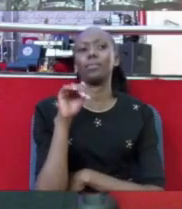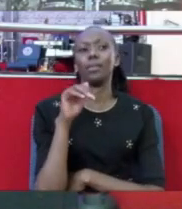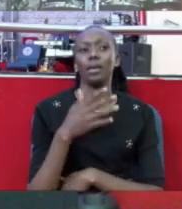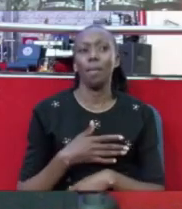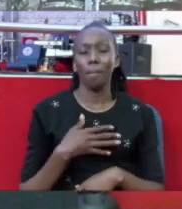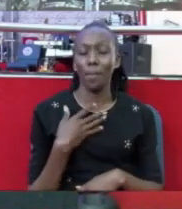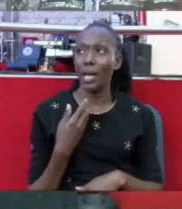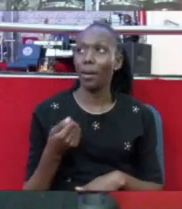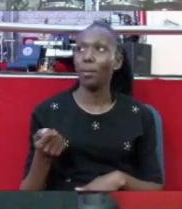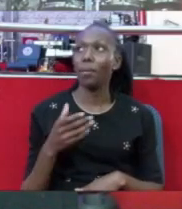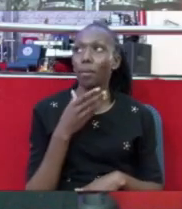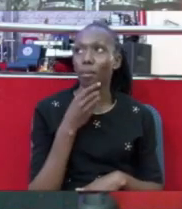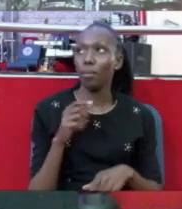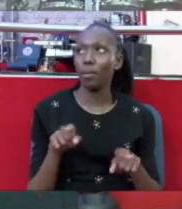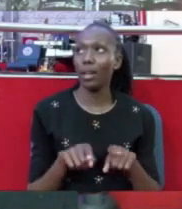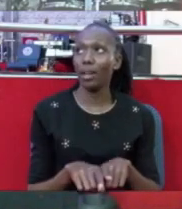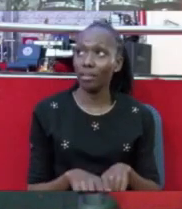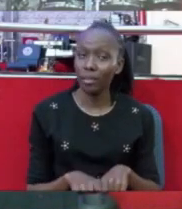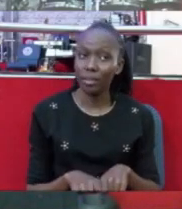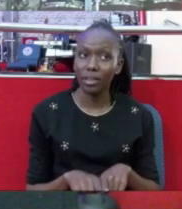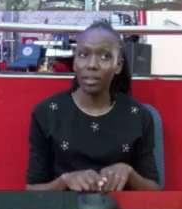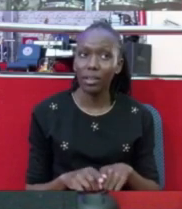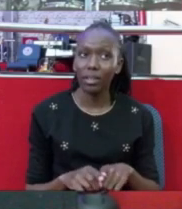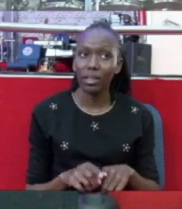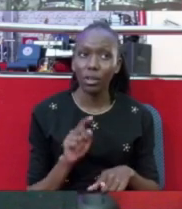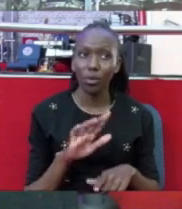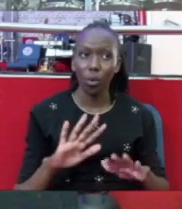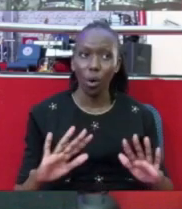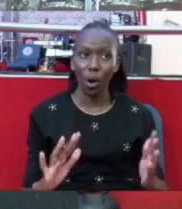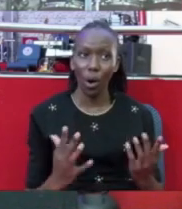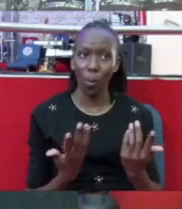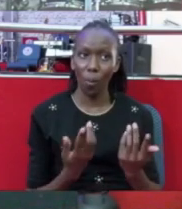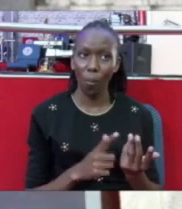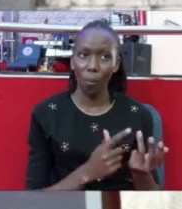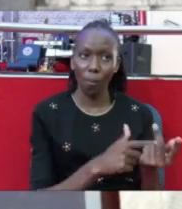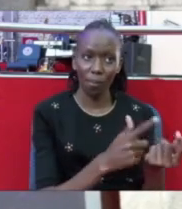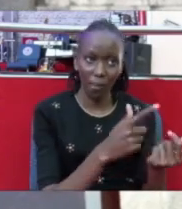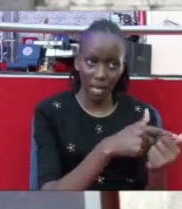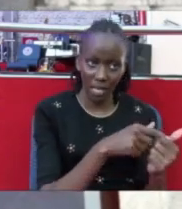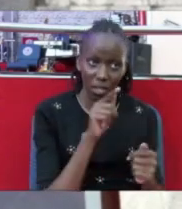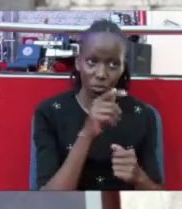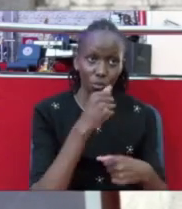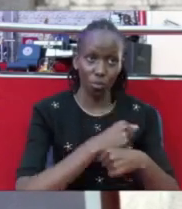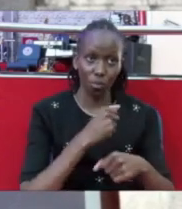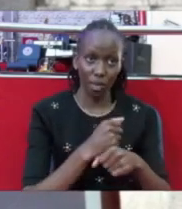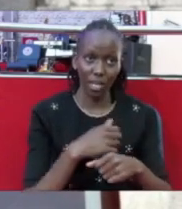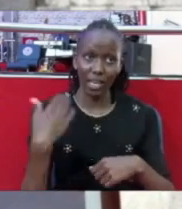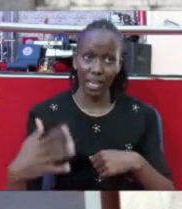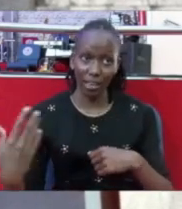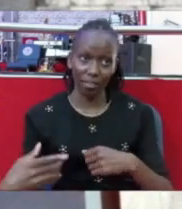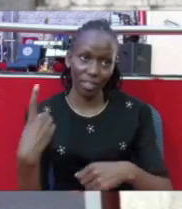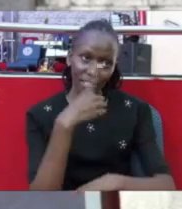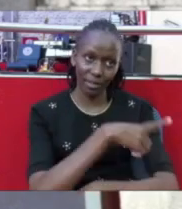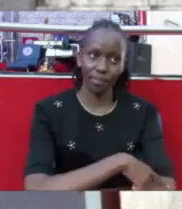Wacha tumakinike. How much money are you making every day? Je, unaweza kupata pesa ngapi kwa